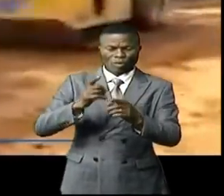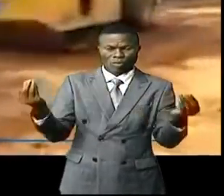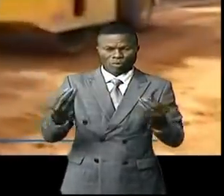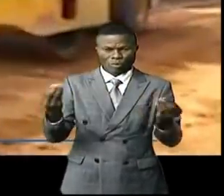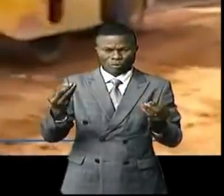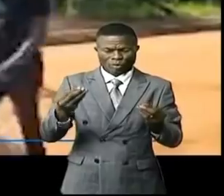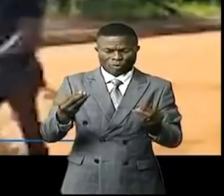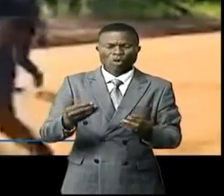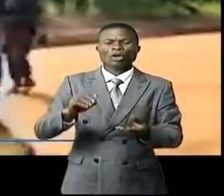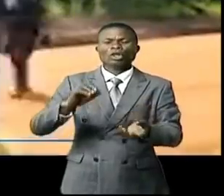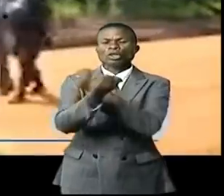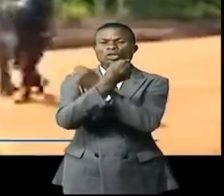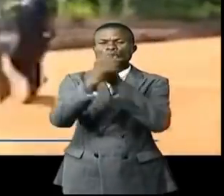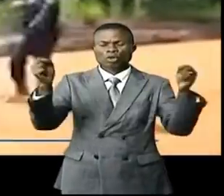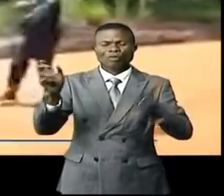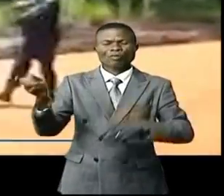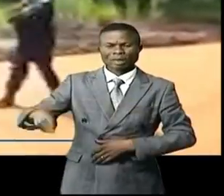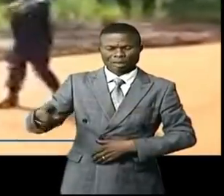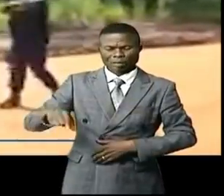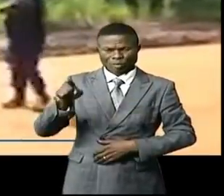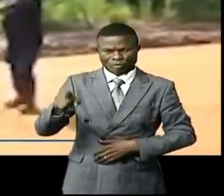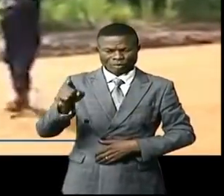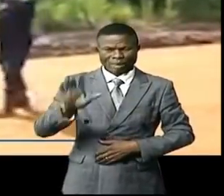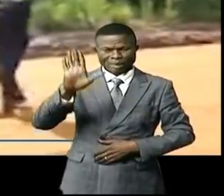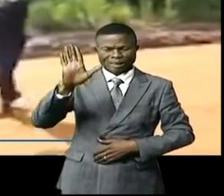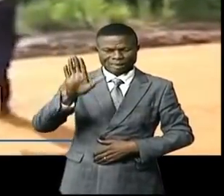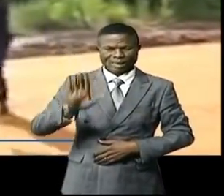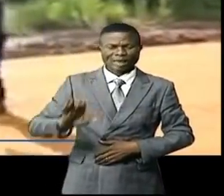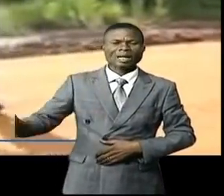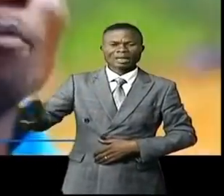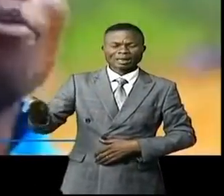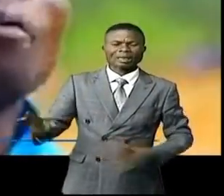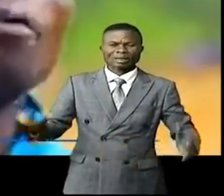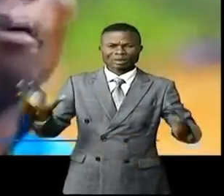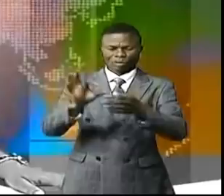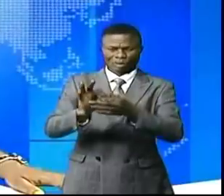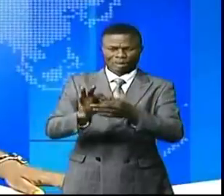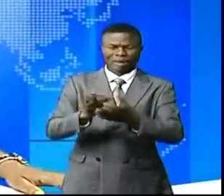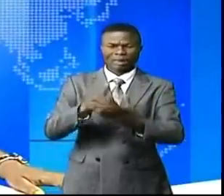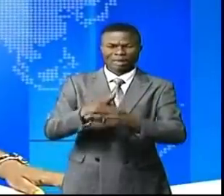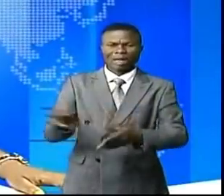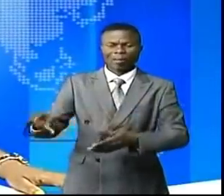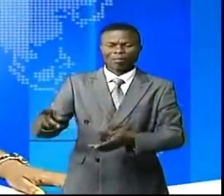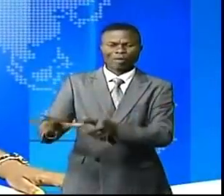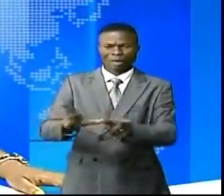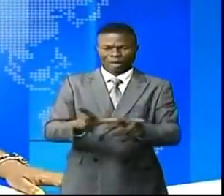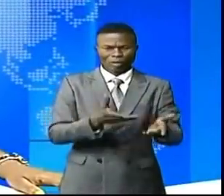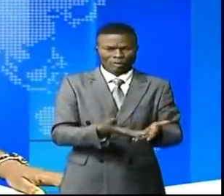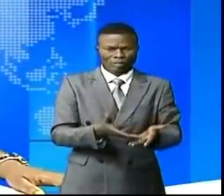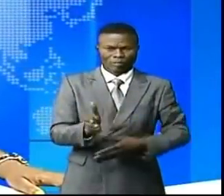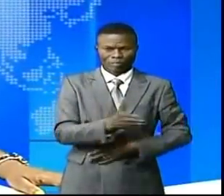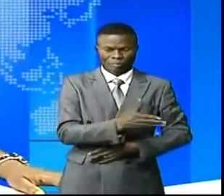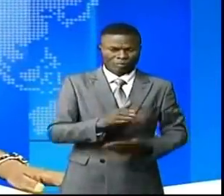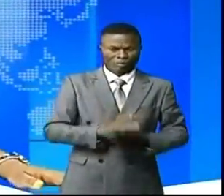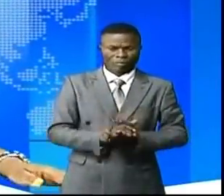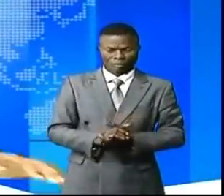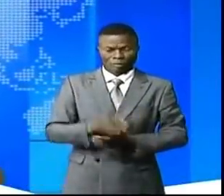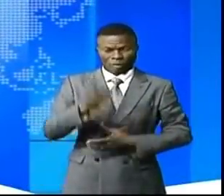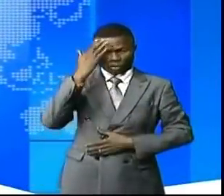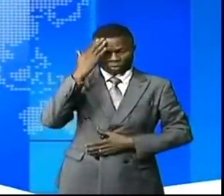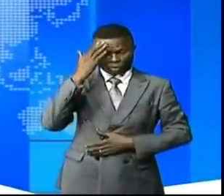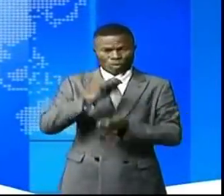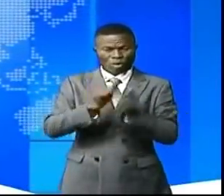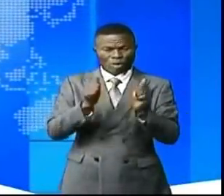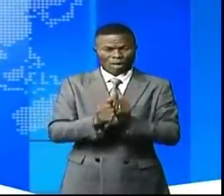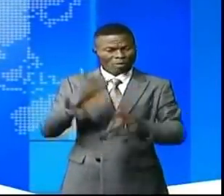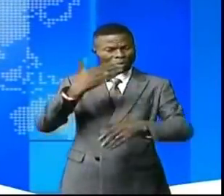de désenclaver et relier les 5 territoires de la province du Lualaba. scruter l'état des lieux de toutes